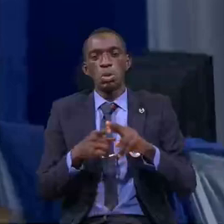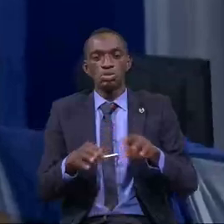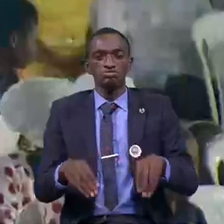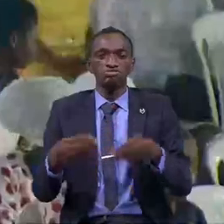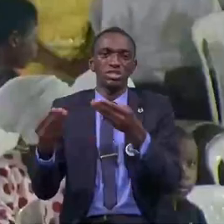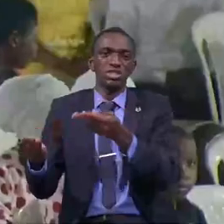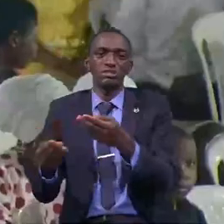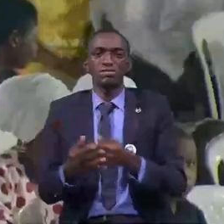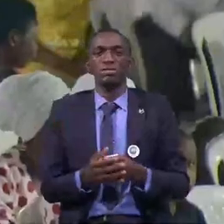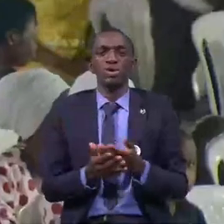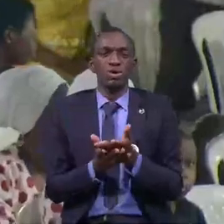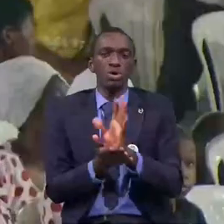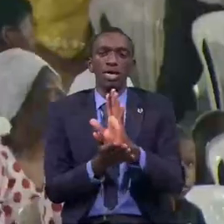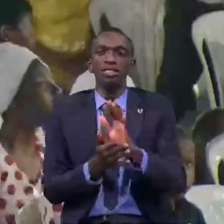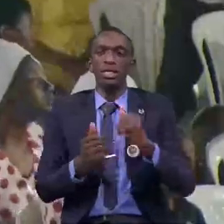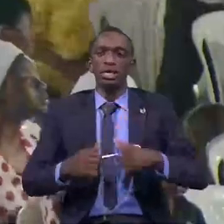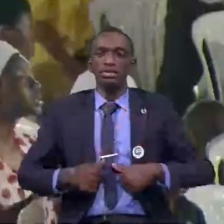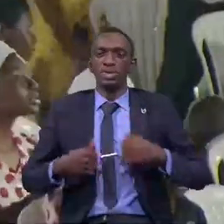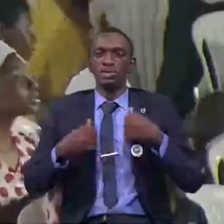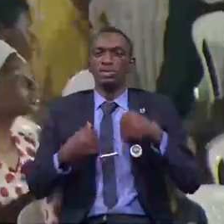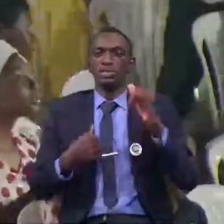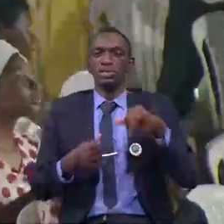remplir l'affiche.